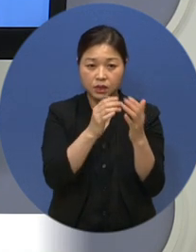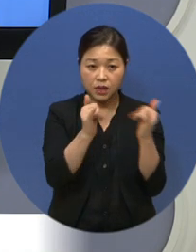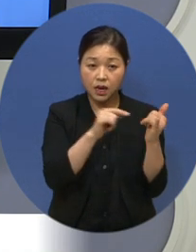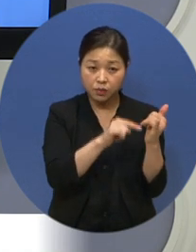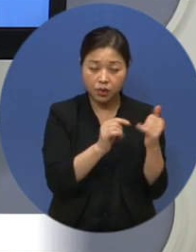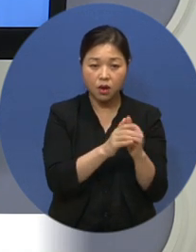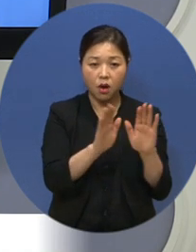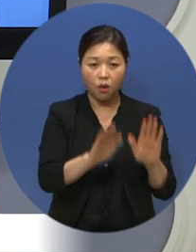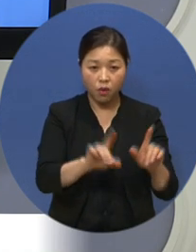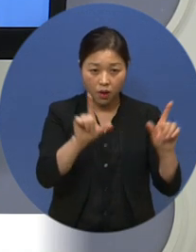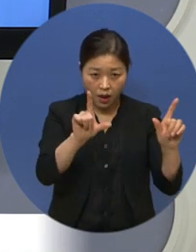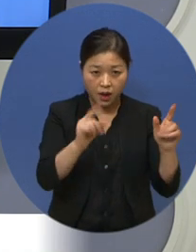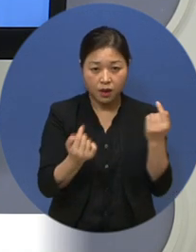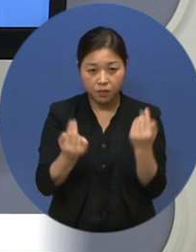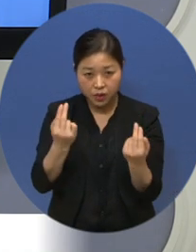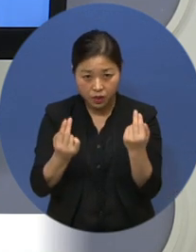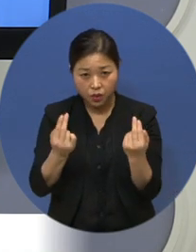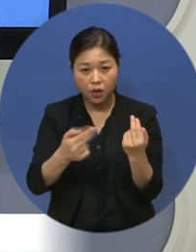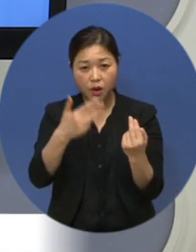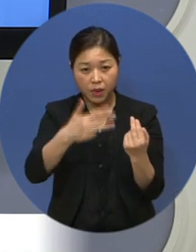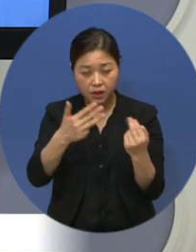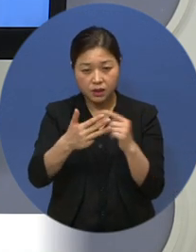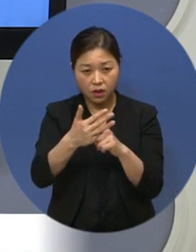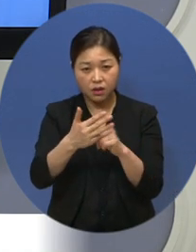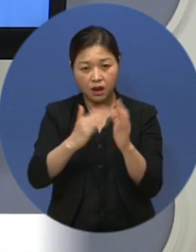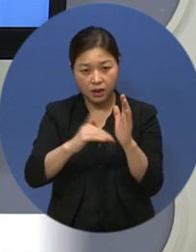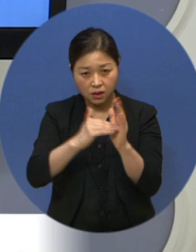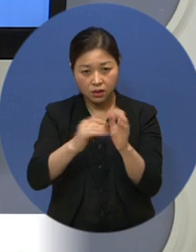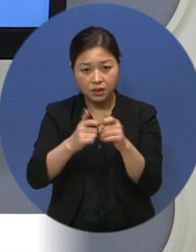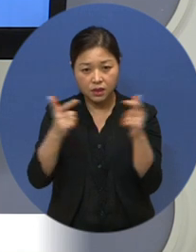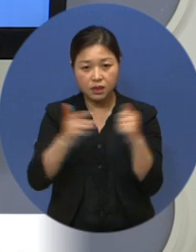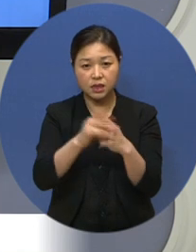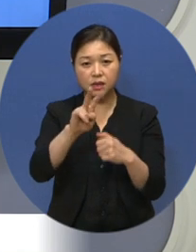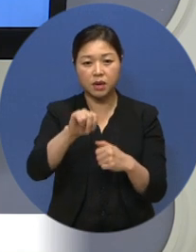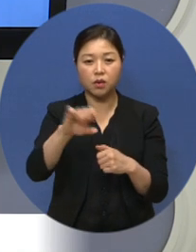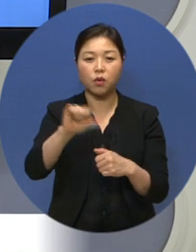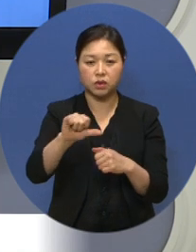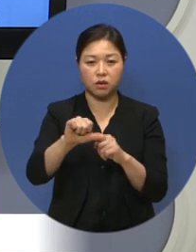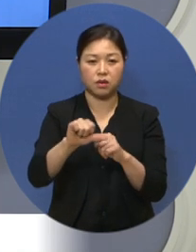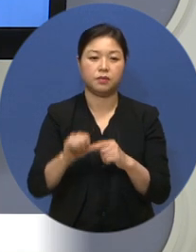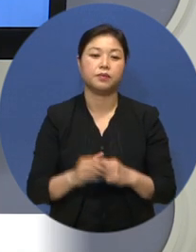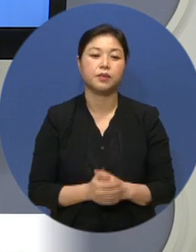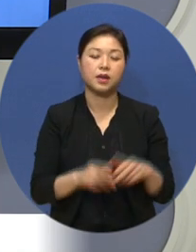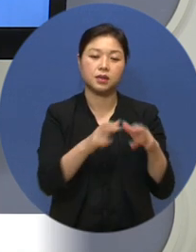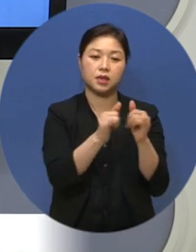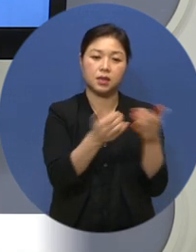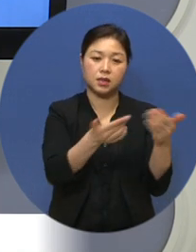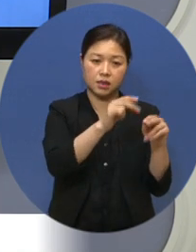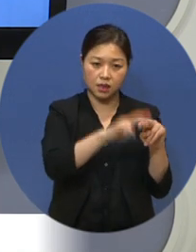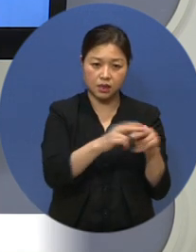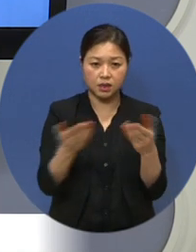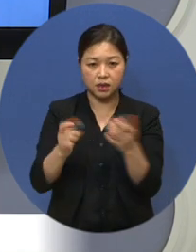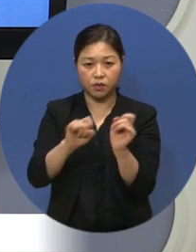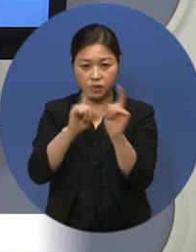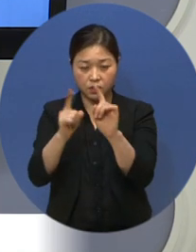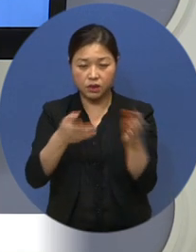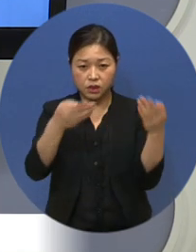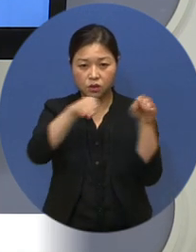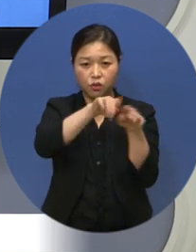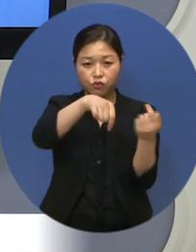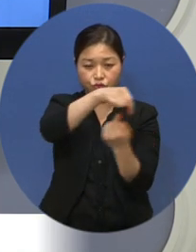대비 8천 가구 늘린 2만 5000가구 로 확대합니다 장애인 일자리와 직업재활시설